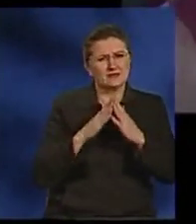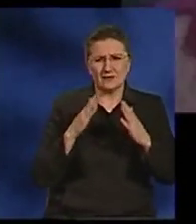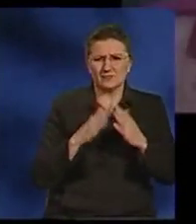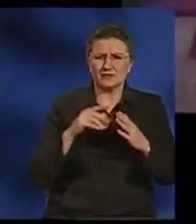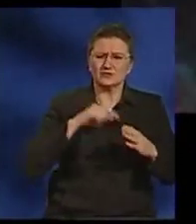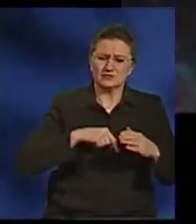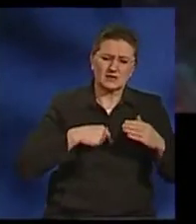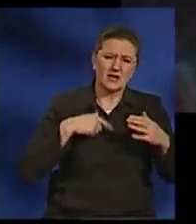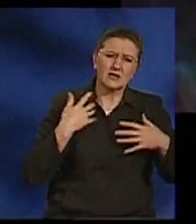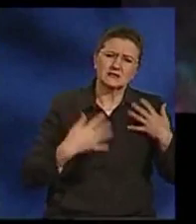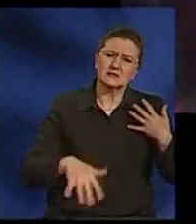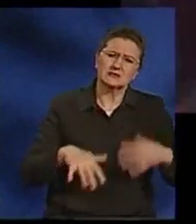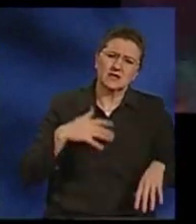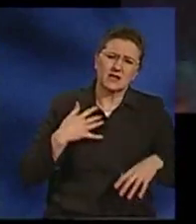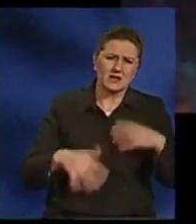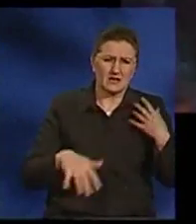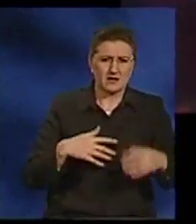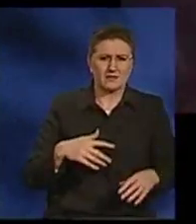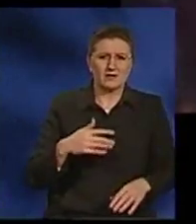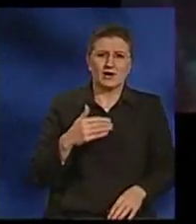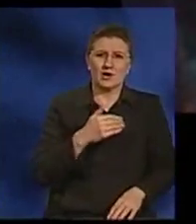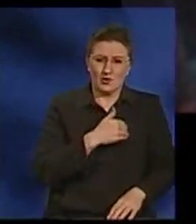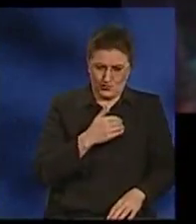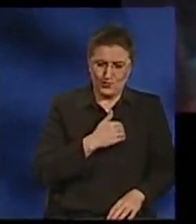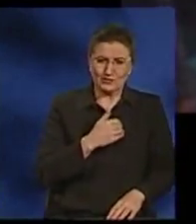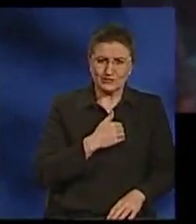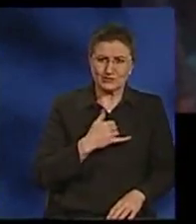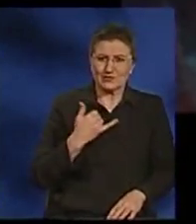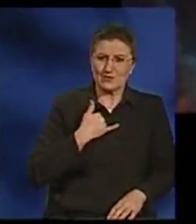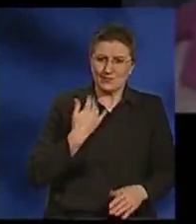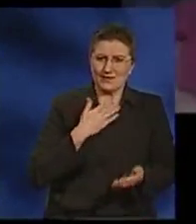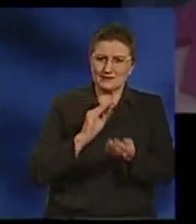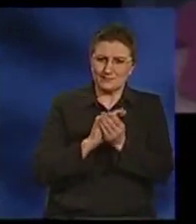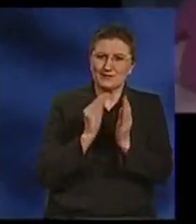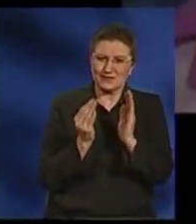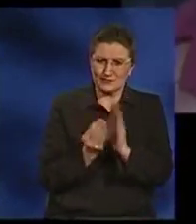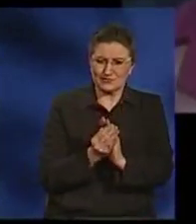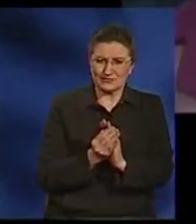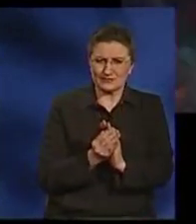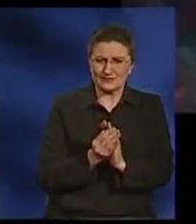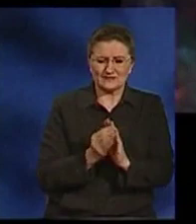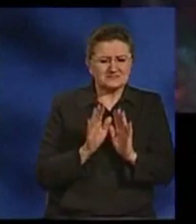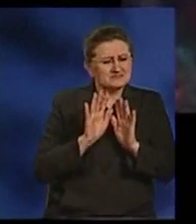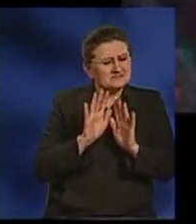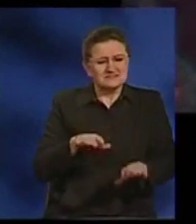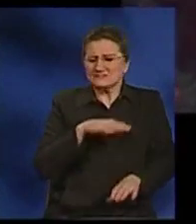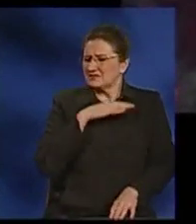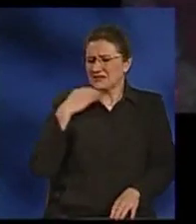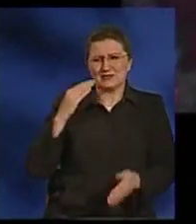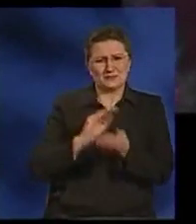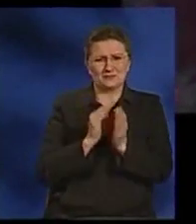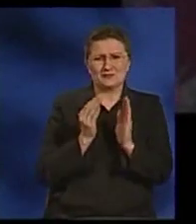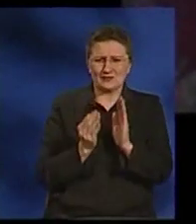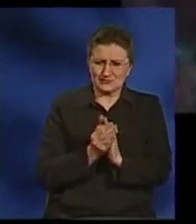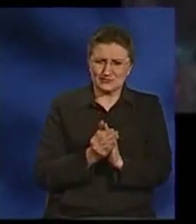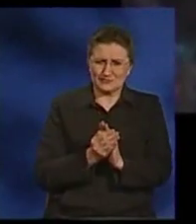ослаб Хочешь подкрепиться? У меня есть пирожок с изюмом Терпеть не могу пирожки с изюмом Но